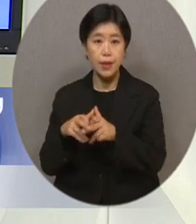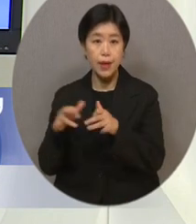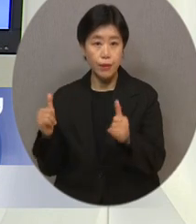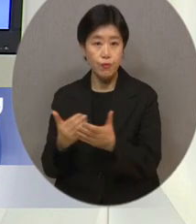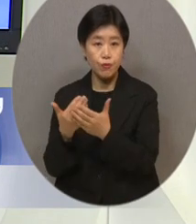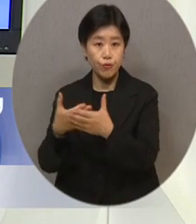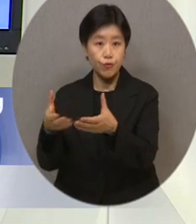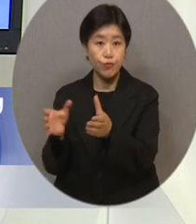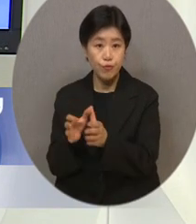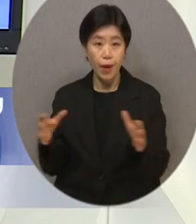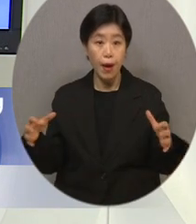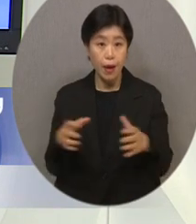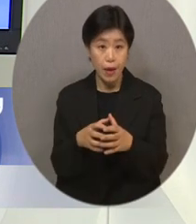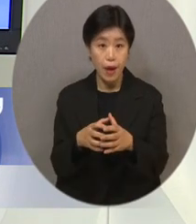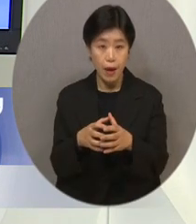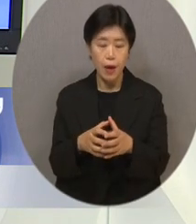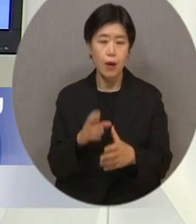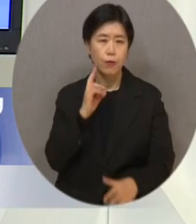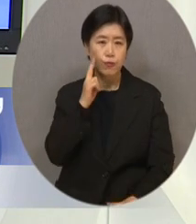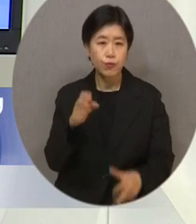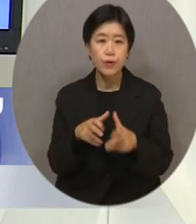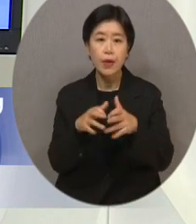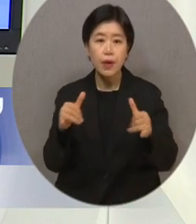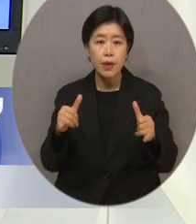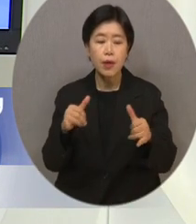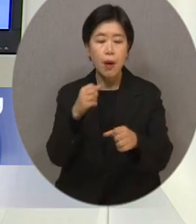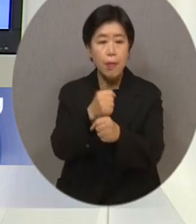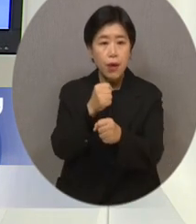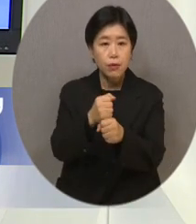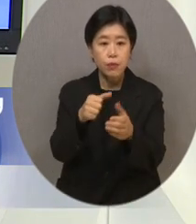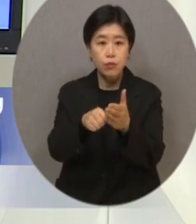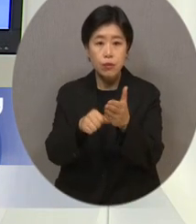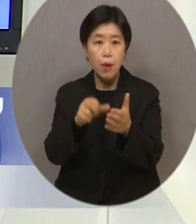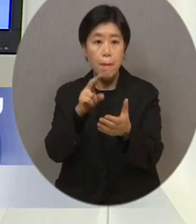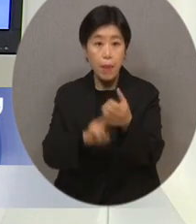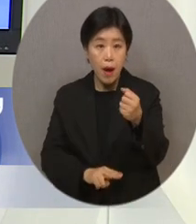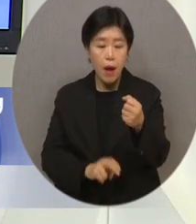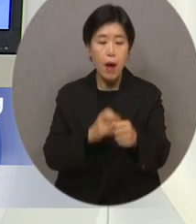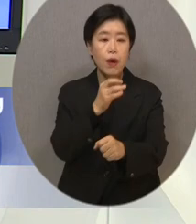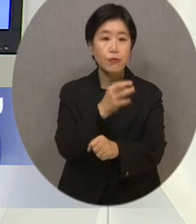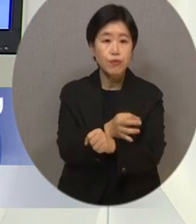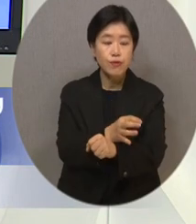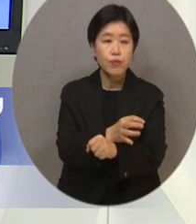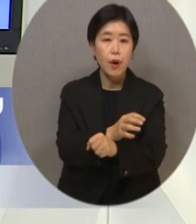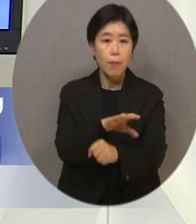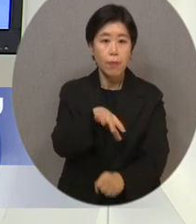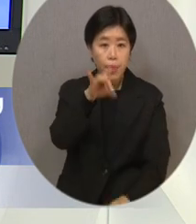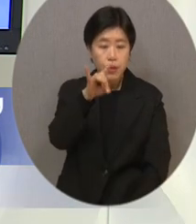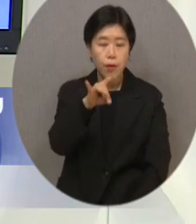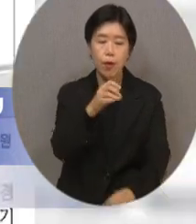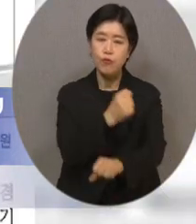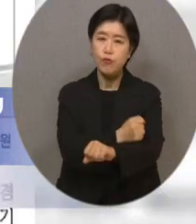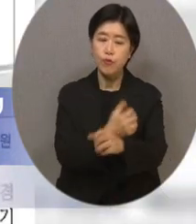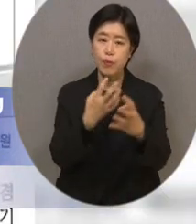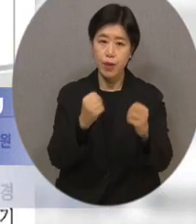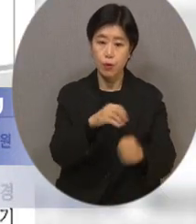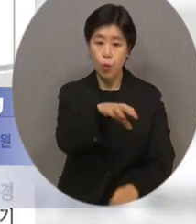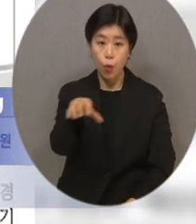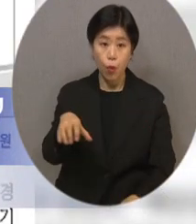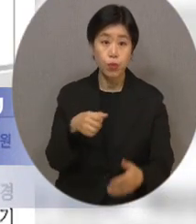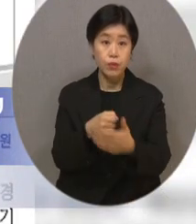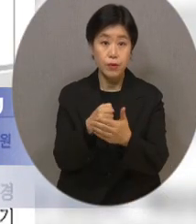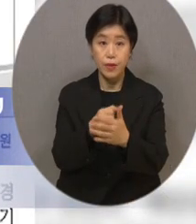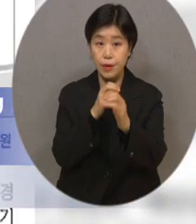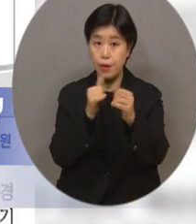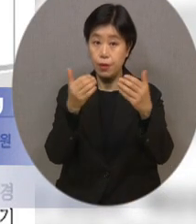장애인 생산품 우선 구매제도 발전해 기여한 유공자 포상 행사를 가졌다는 소식을 전하고 있습니다 올해